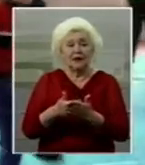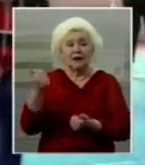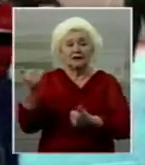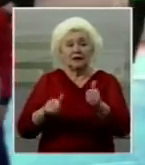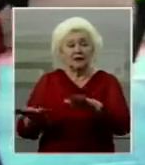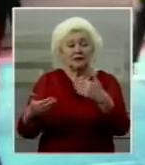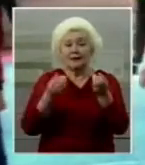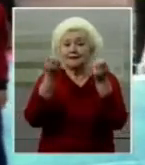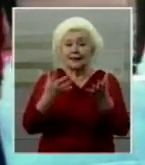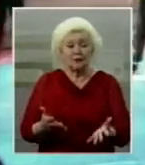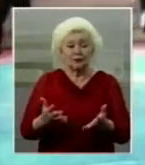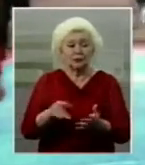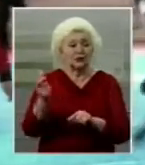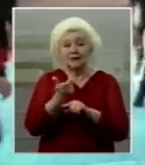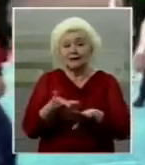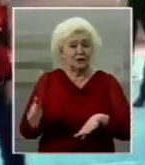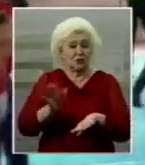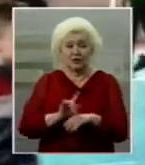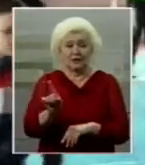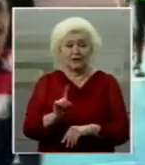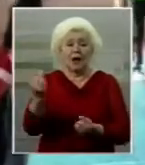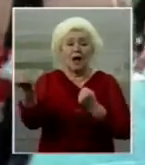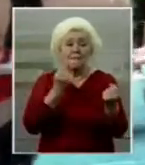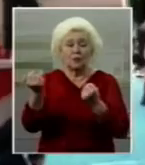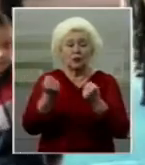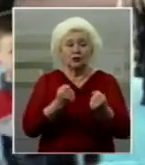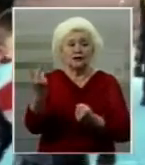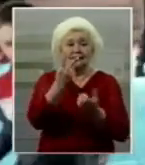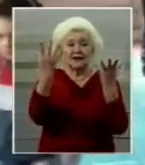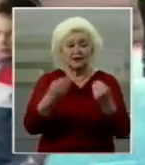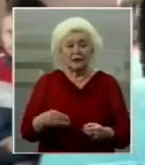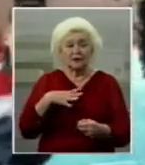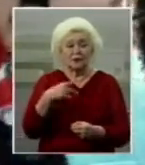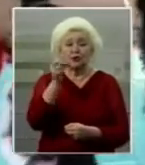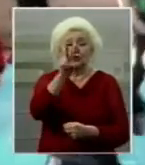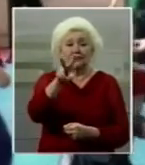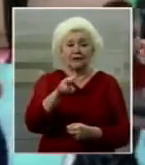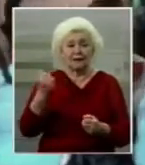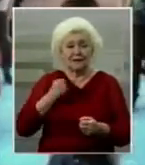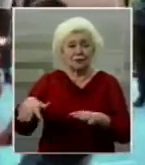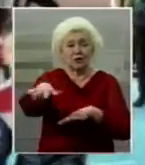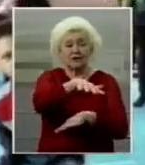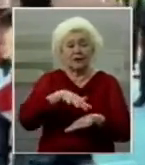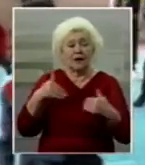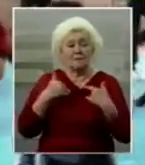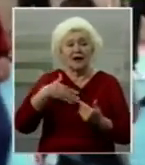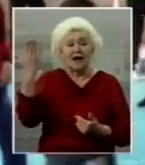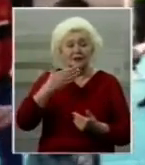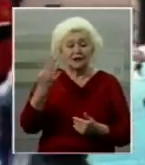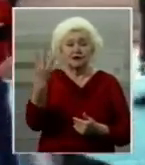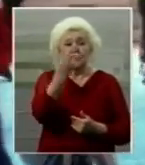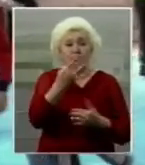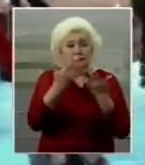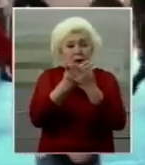Змагання були непрості, але й не дуже важкими. Боролися два дні, було 12 бойових майданчиків. Ми виступили у